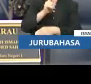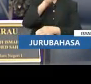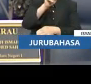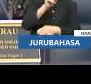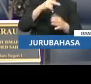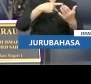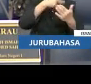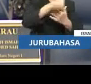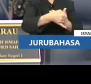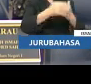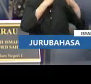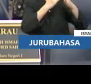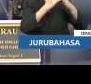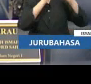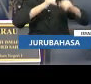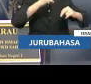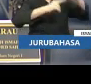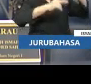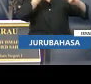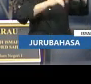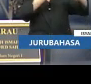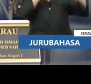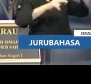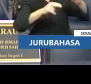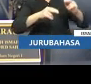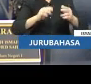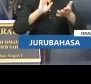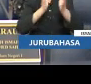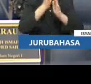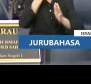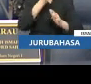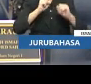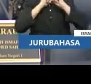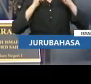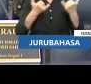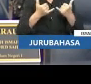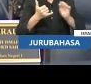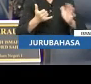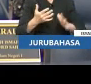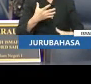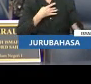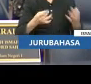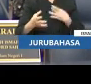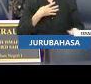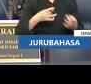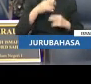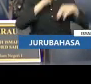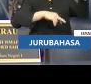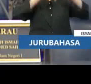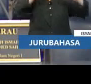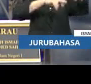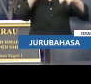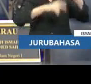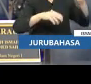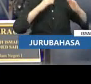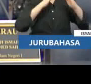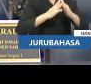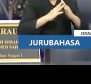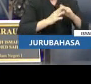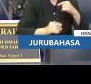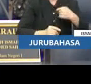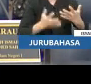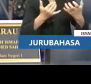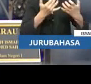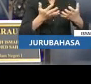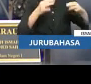projek perumahan dapat dibina. Sebab itulah tidak semudah itu syarikat-syarikat perumahan boleh membina di mana-mana rumah yang